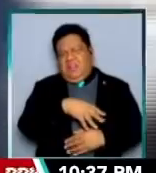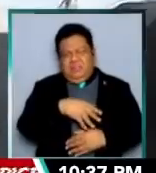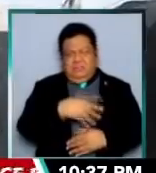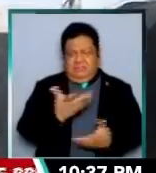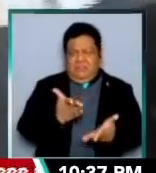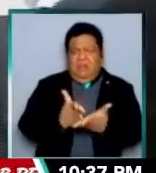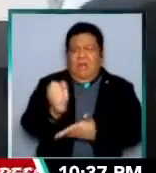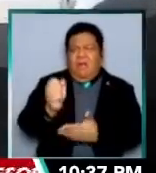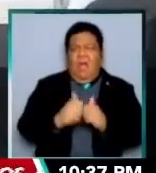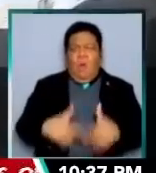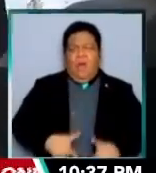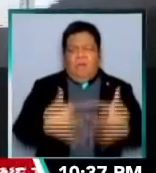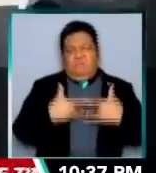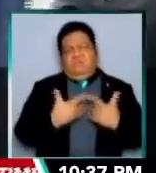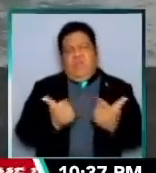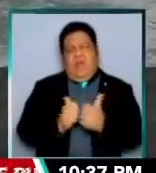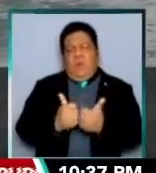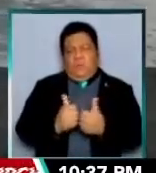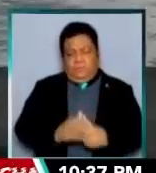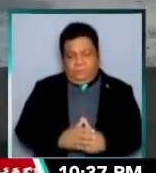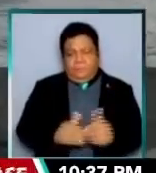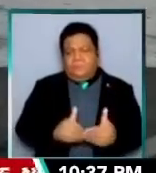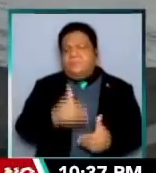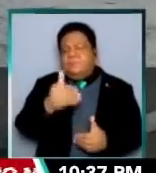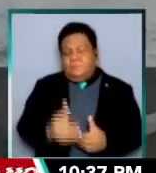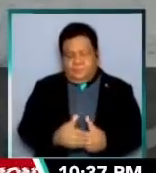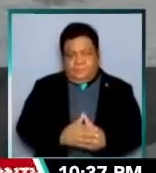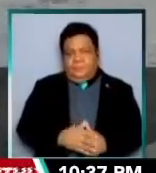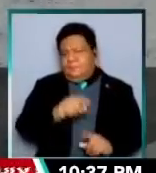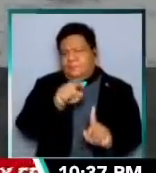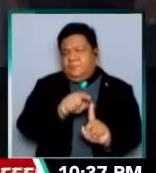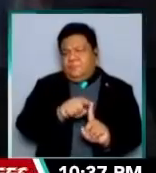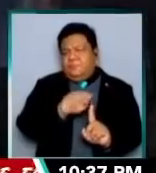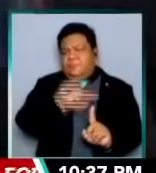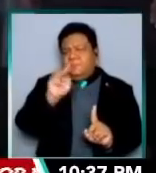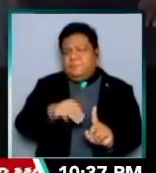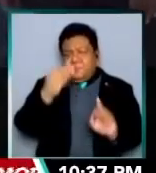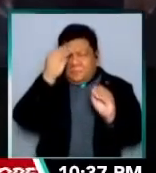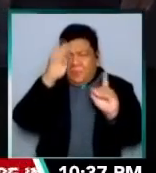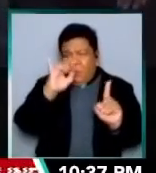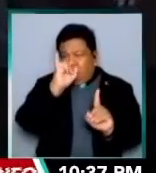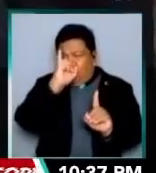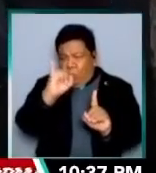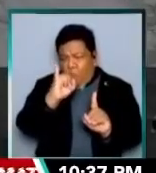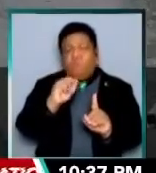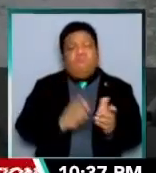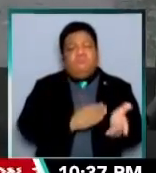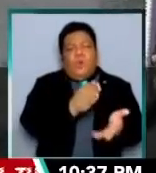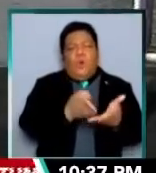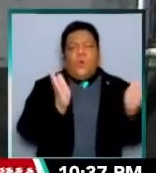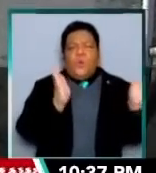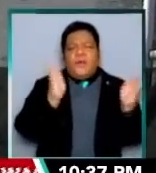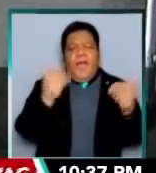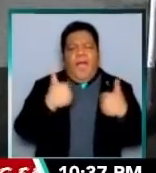mabuhay. Binisita ni Manila Mayor Isko Moreno ang drive-through vaccination site sa Luneta para sa pagpapabooster shot simula alas 8